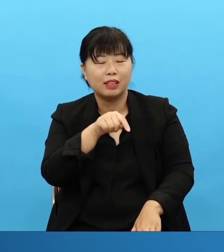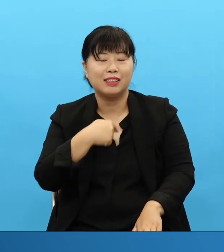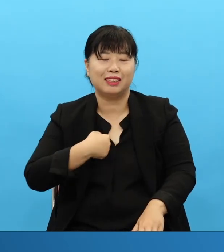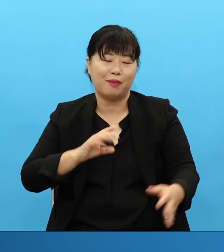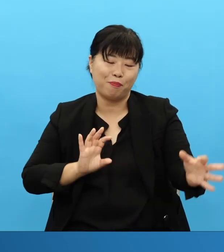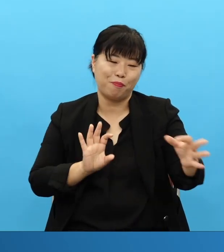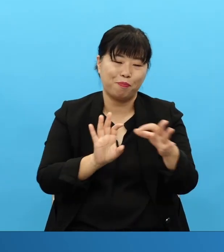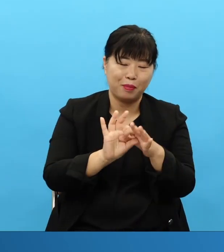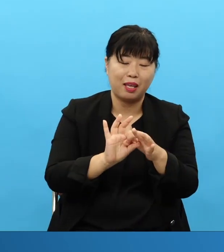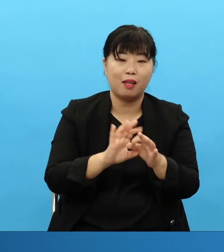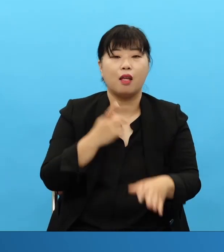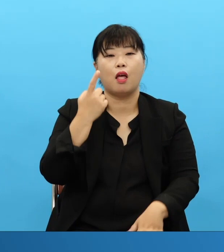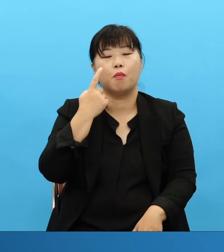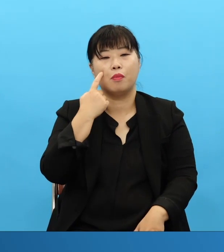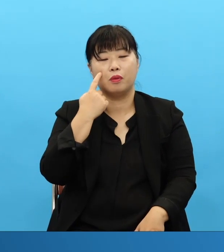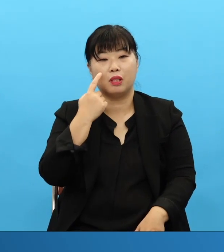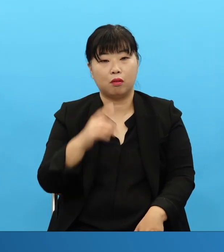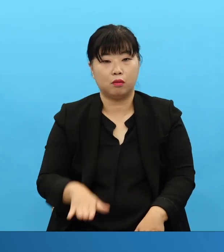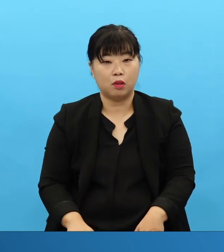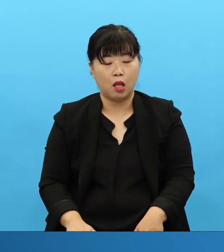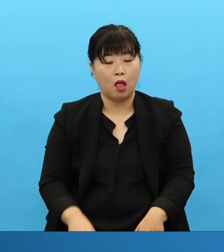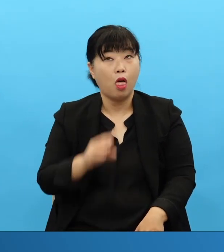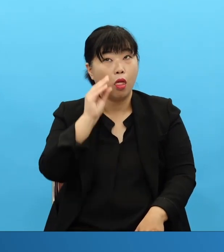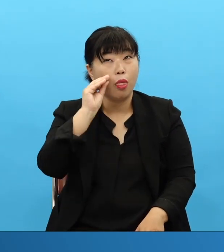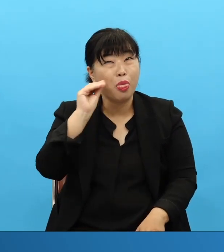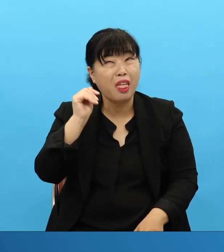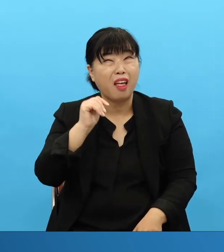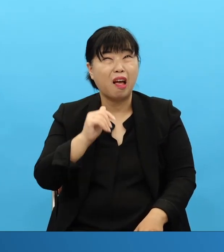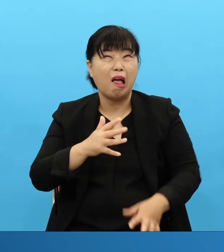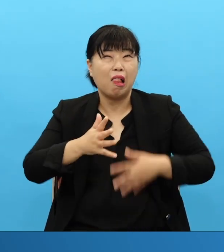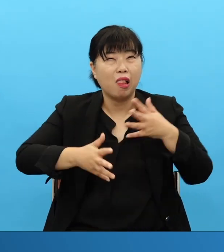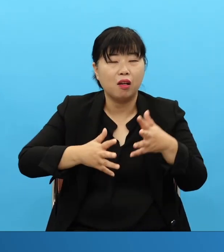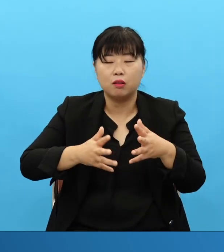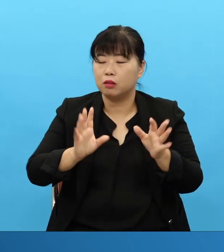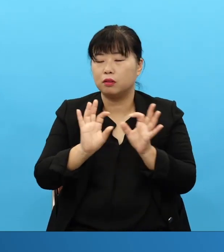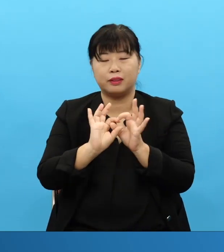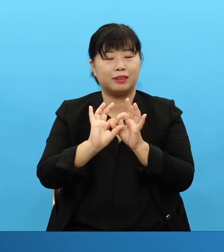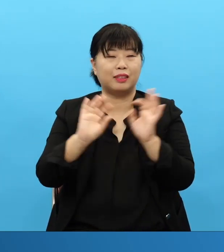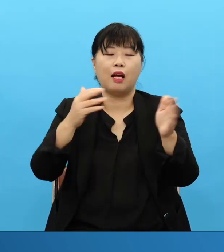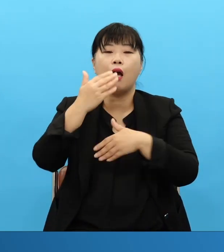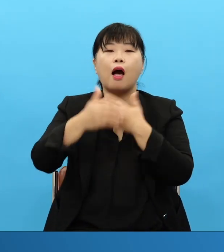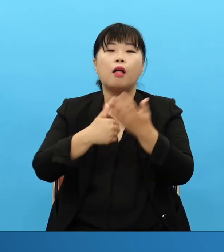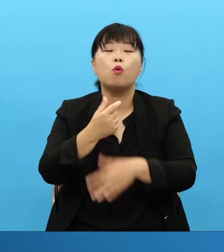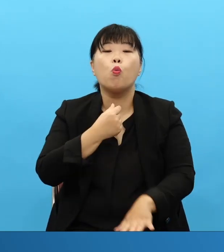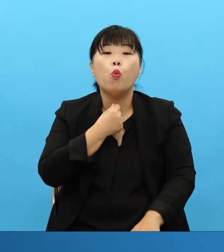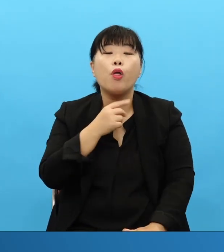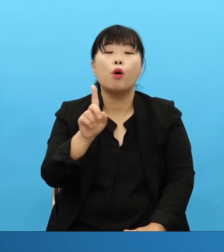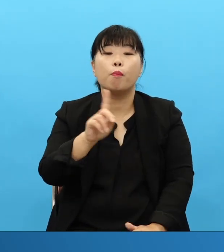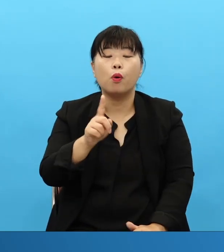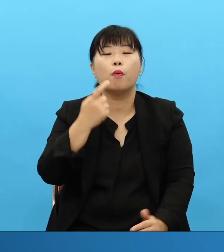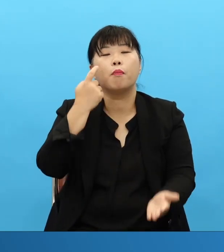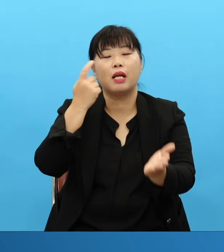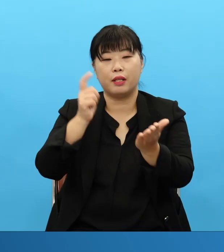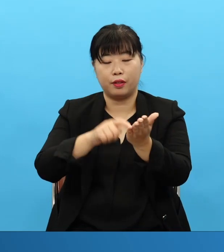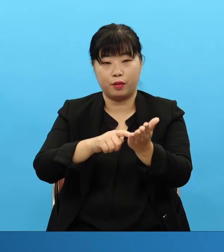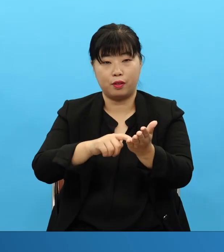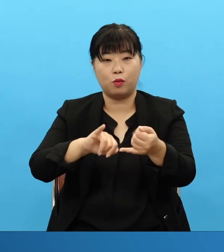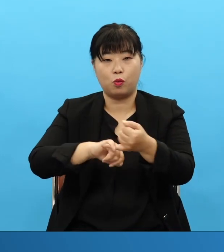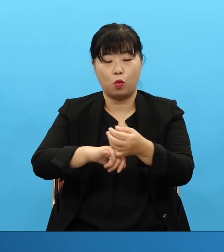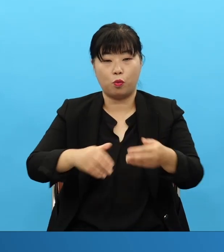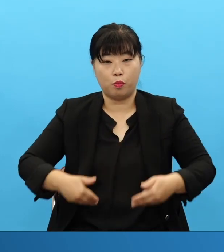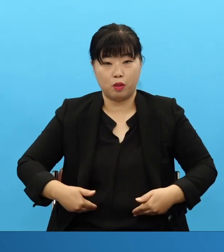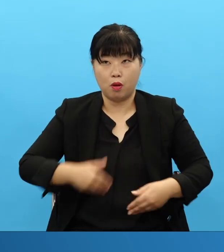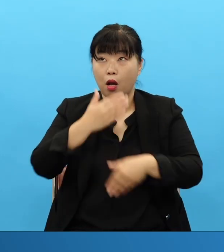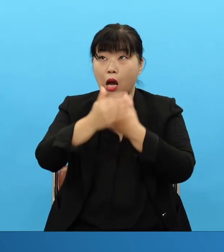되고는 wants. 그 다음 얘기고 하나님이 원하시는 것을 붙잡아요. Whether it works or not, that's 그렇죠. secondary. We have to do what God wants. 하나님이 절대로 하라는